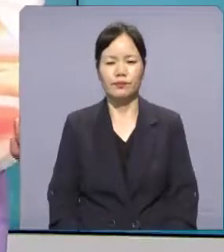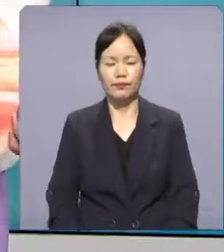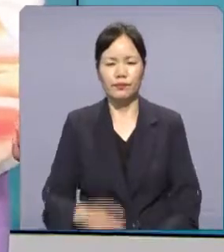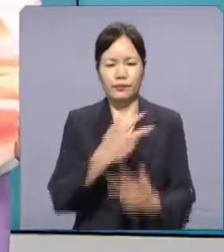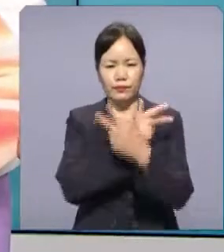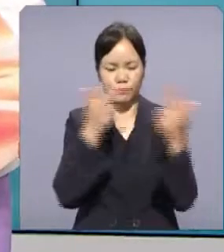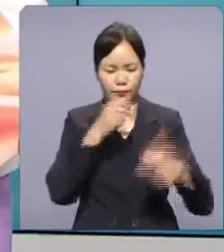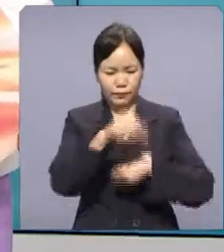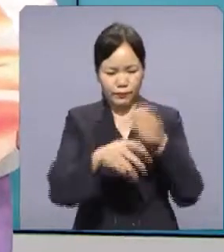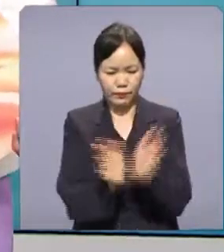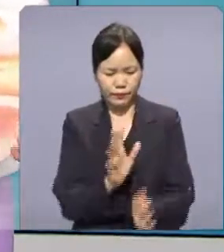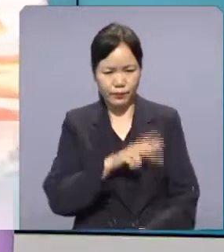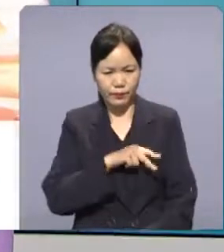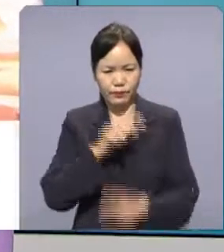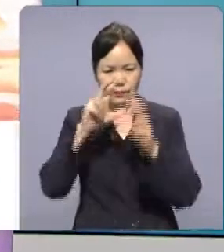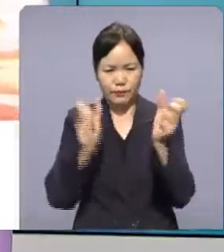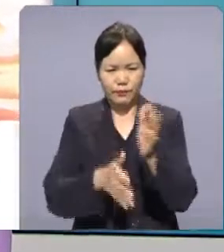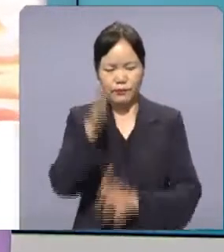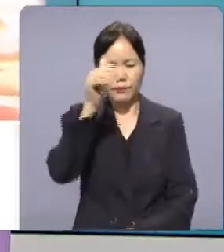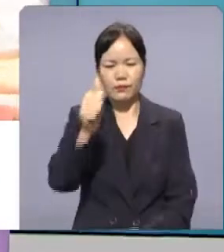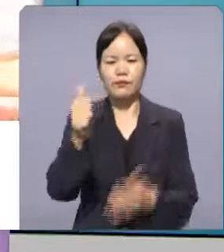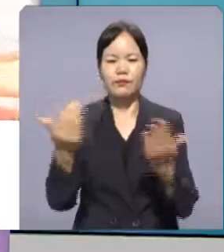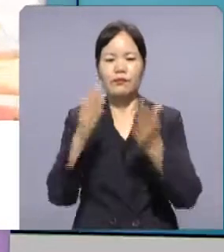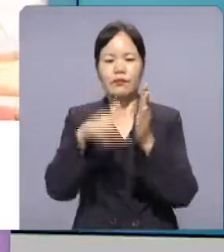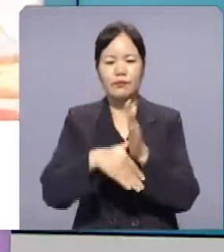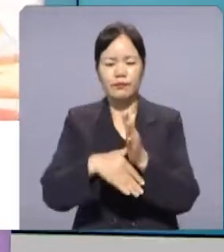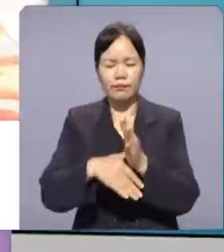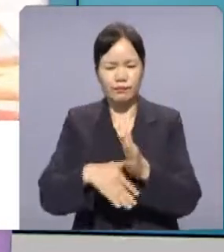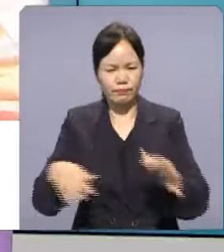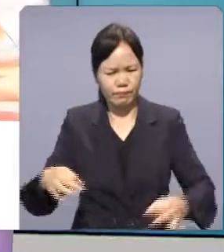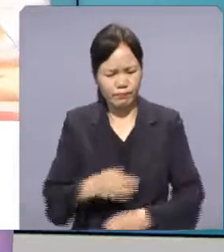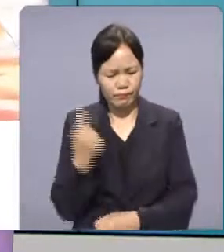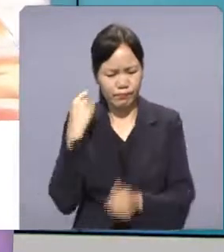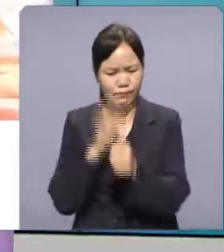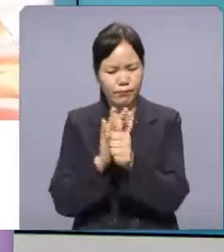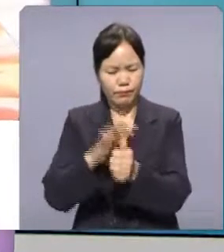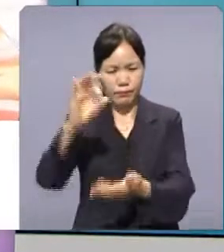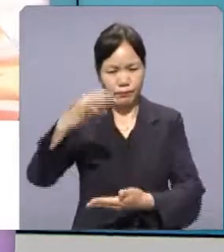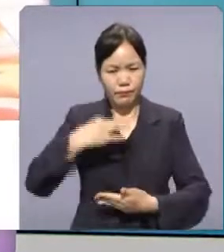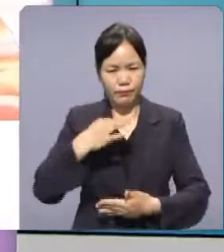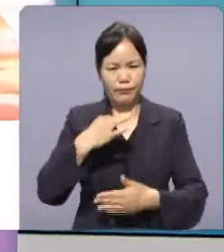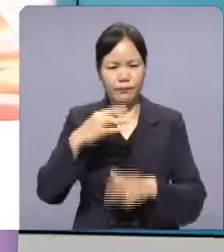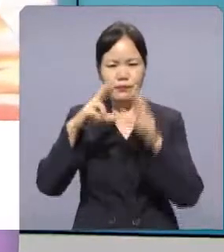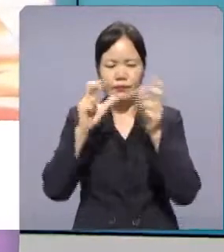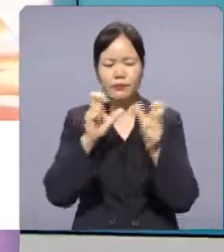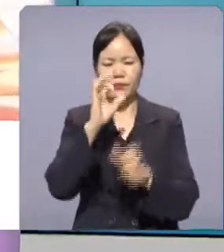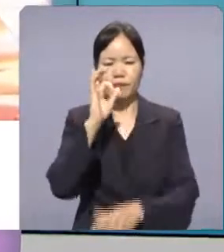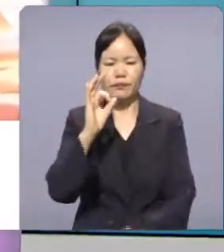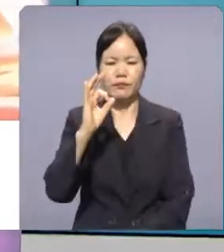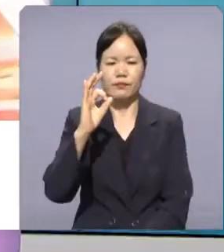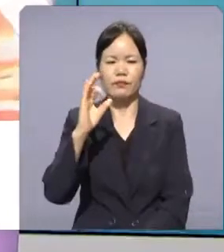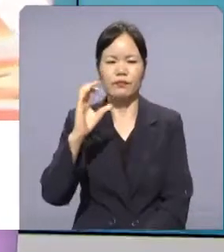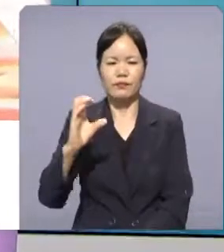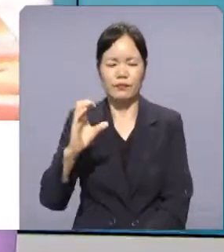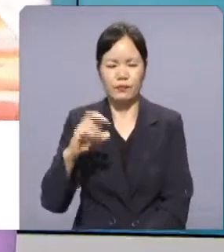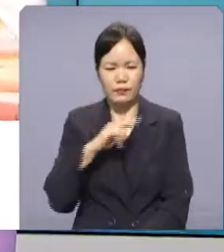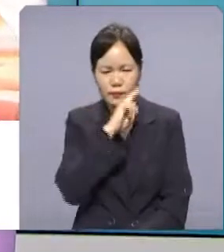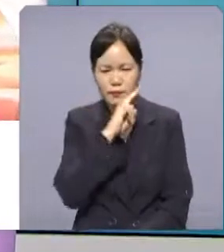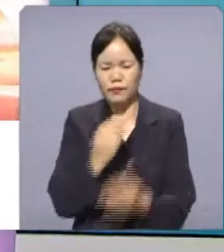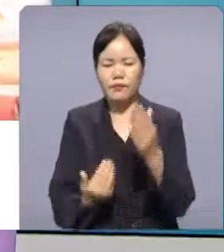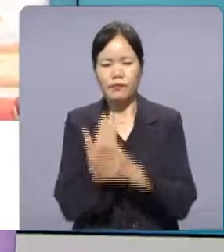이재명 민주당 의원이 성남시장 재직 당시 부당하게 후원금을 받았다는 성남FC 후원금 의혹 사건을